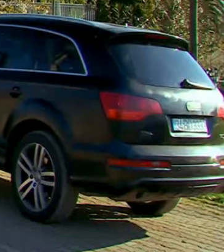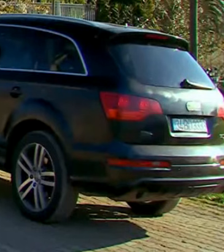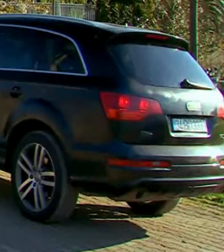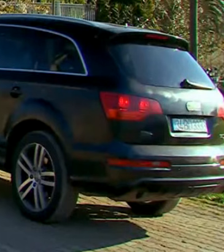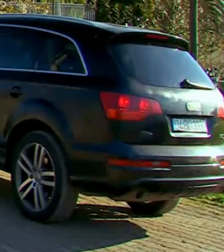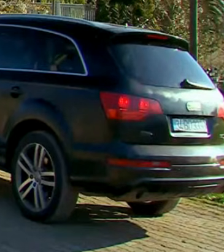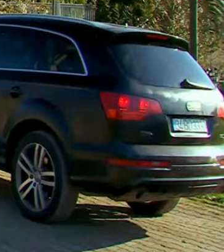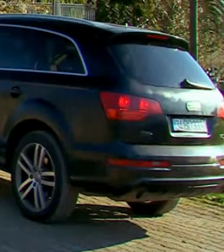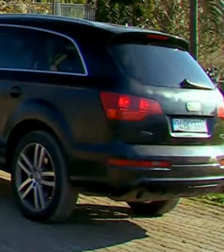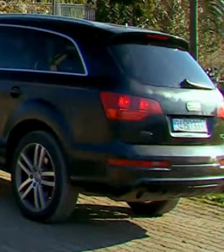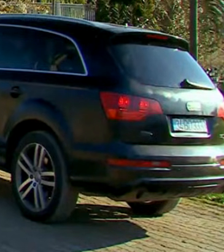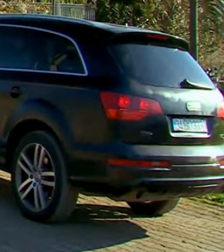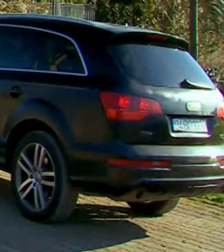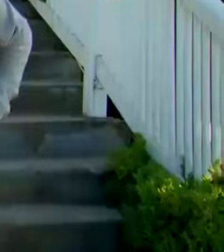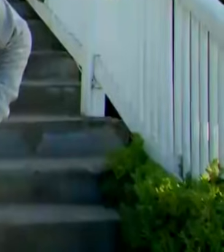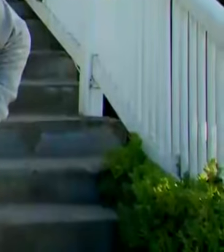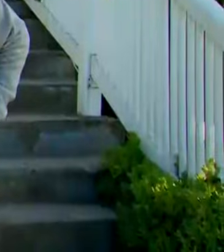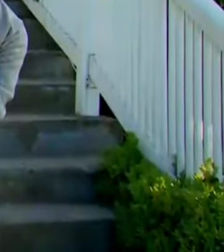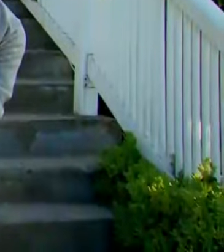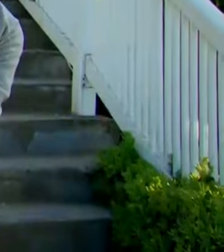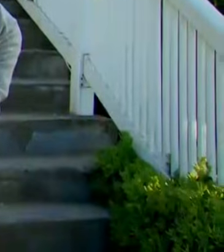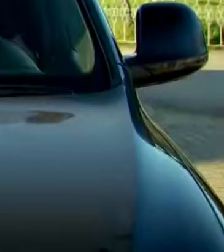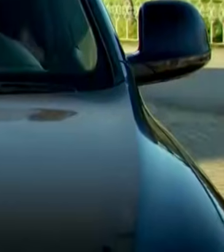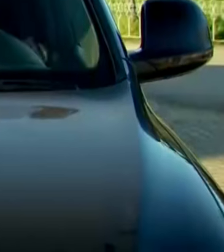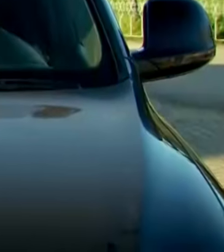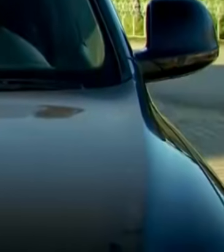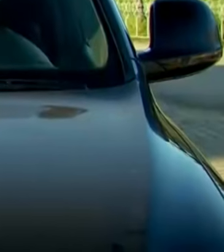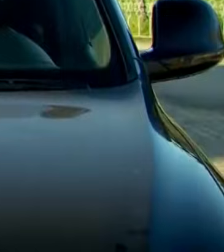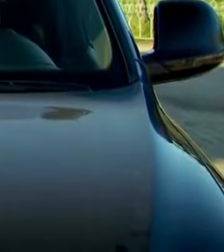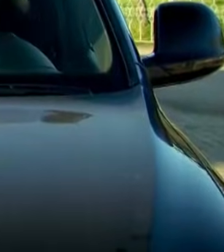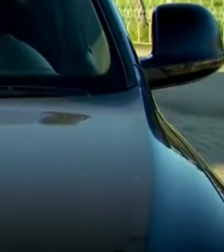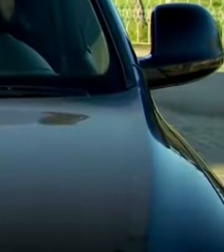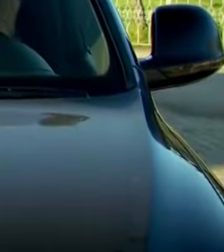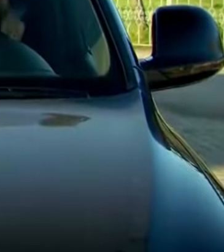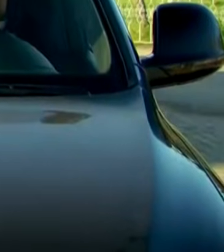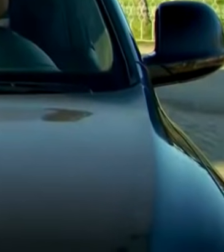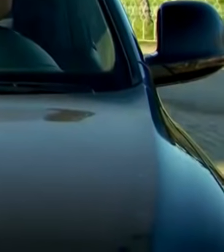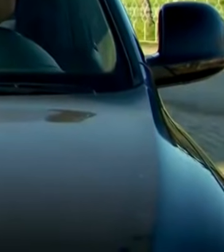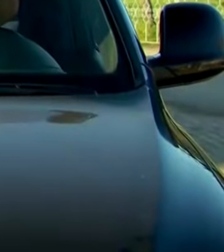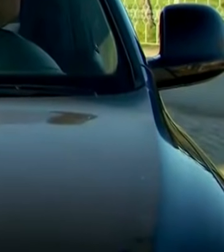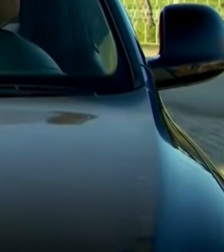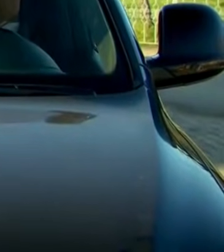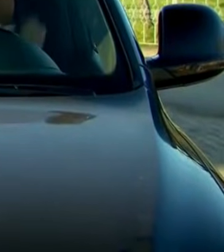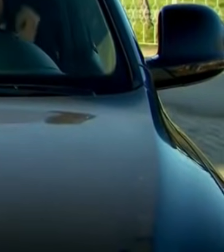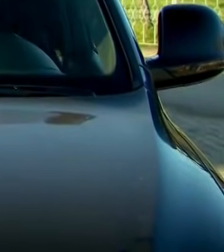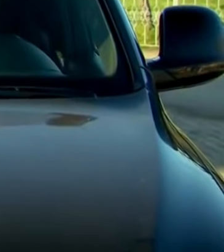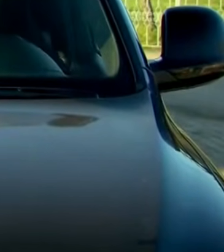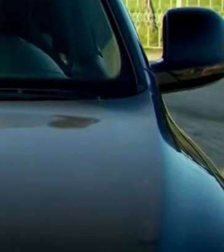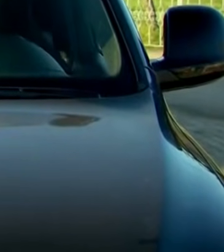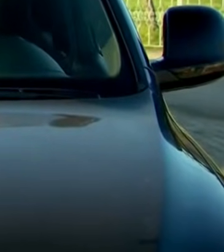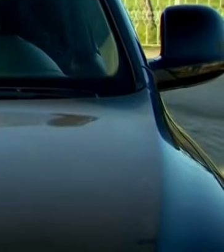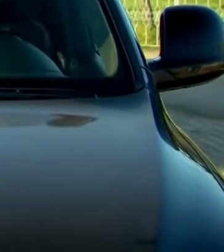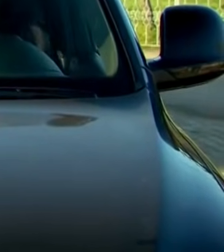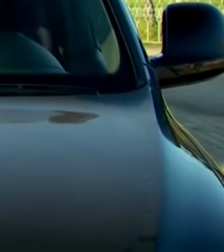Heyecanla direksiyonun başına geçti Sarp. Sürprizi öğrenemeyen Şükrü meraktan çatlamak üzere elini çenesine koymuş. Arpacık kumrusu gibi